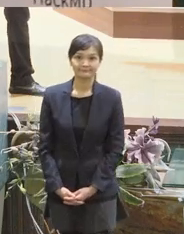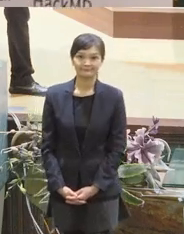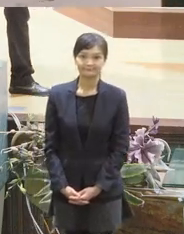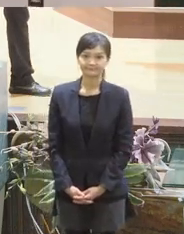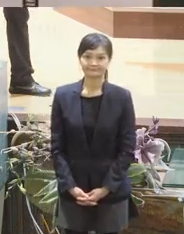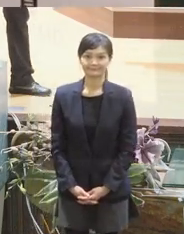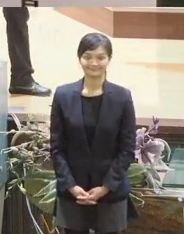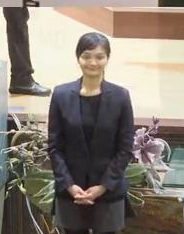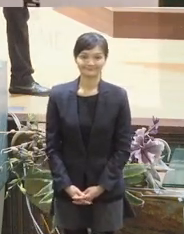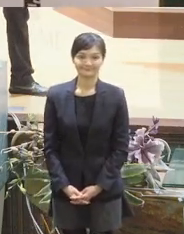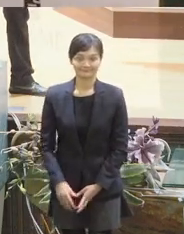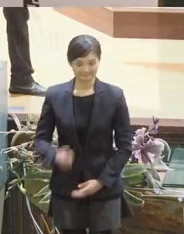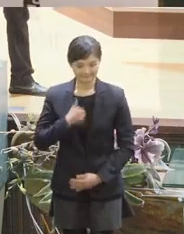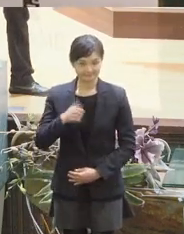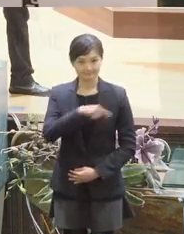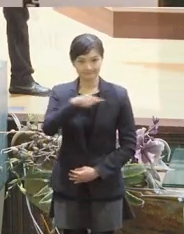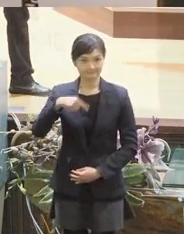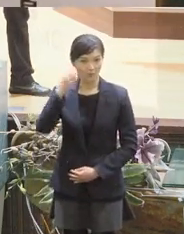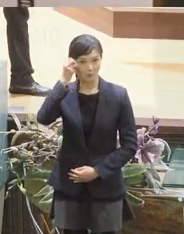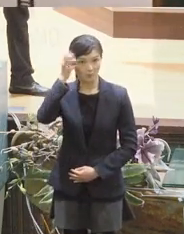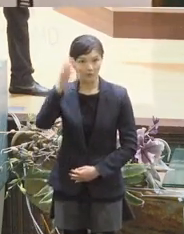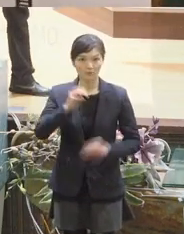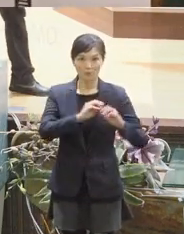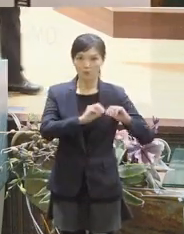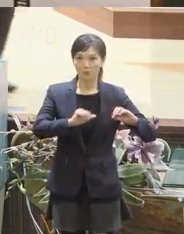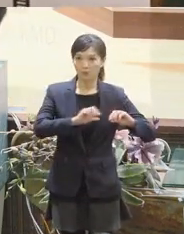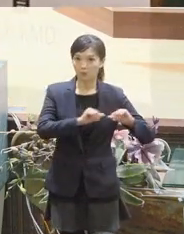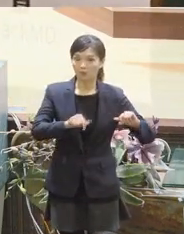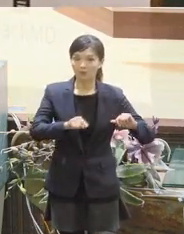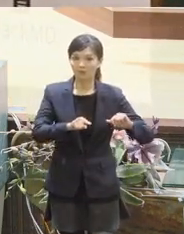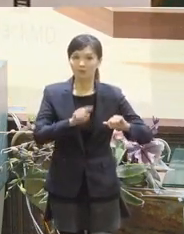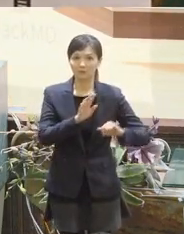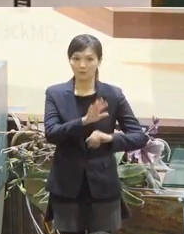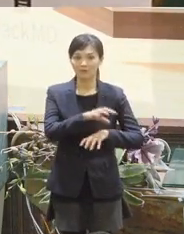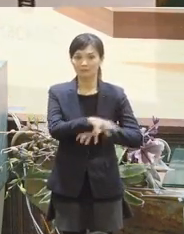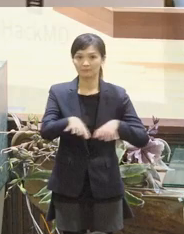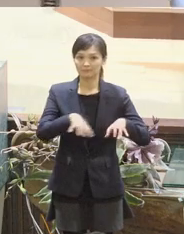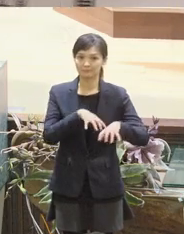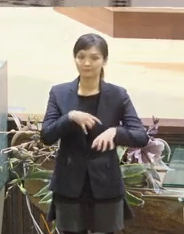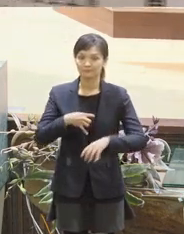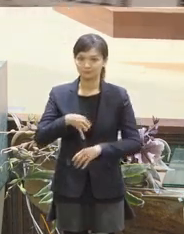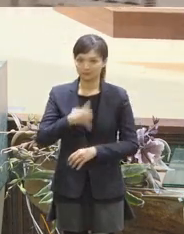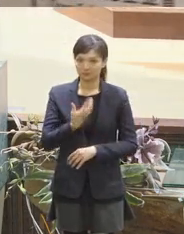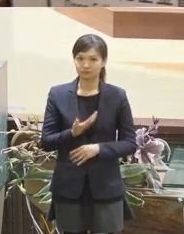们真的忘了土壤是要传给子孙的。